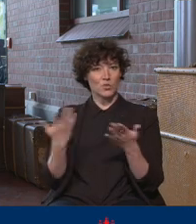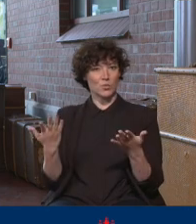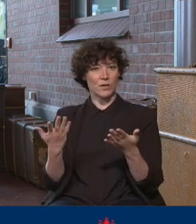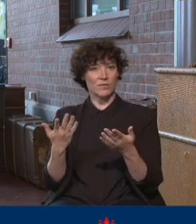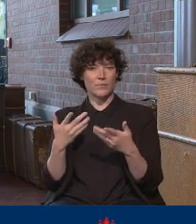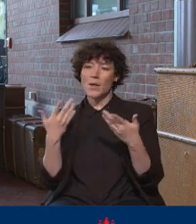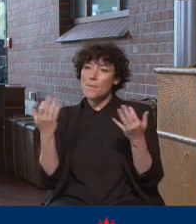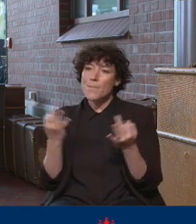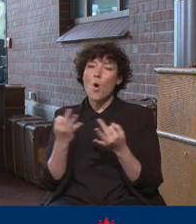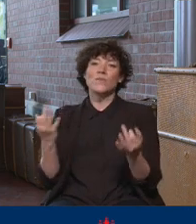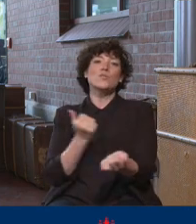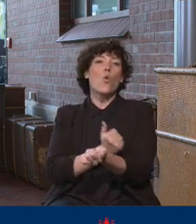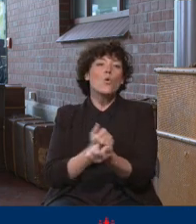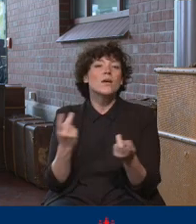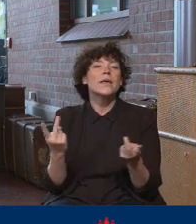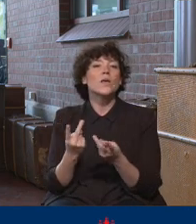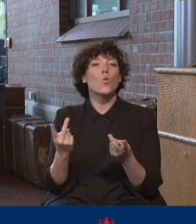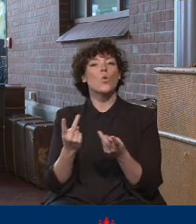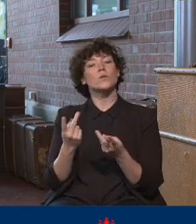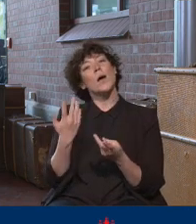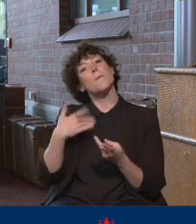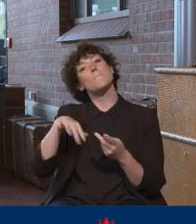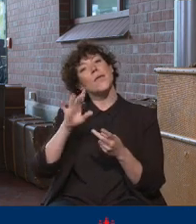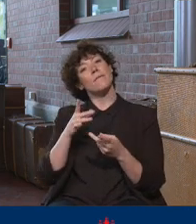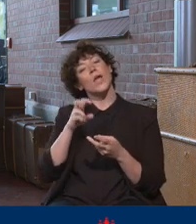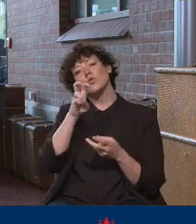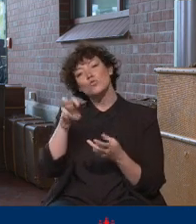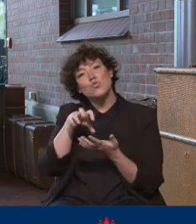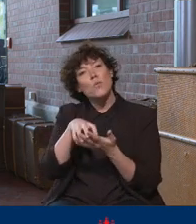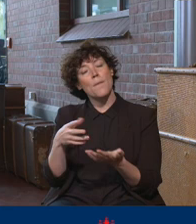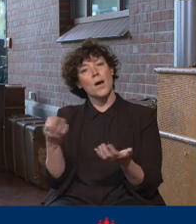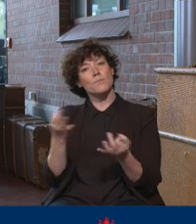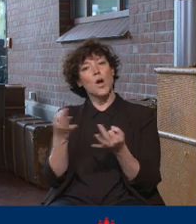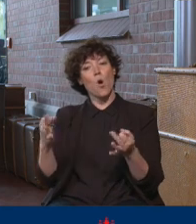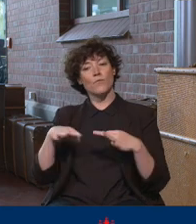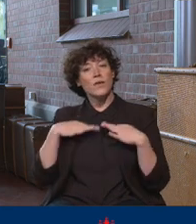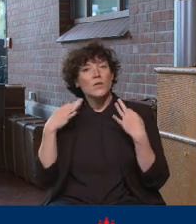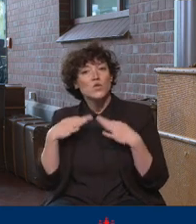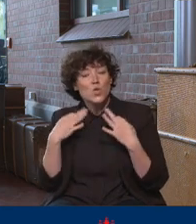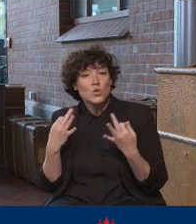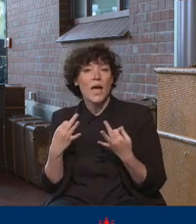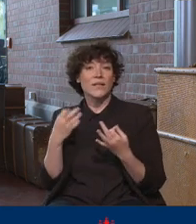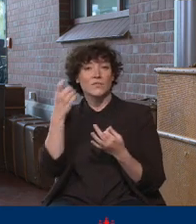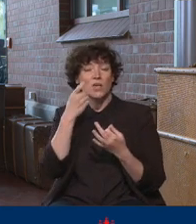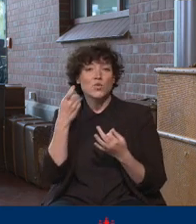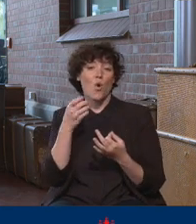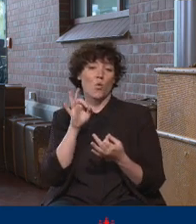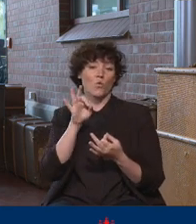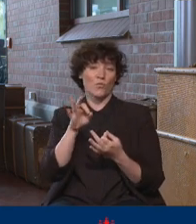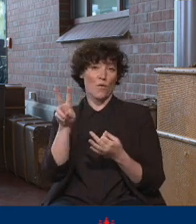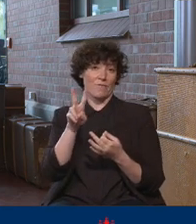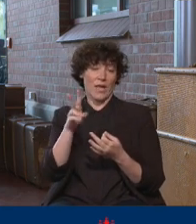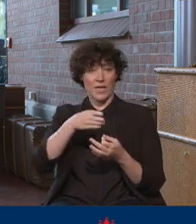vorgesehen ist dass es einen größeren vollsortimenter gibt dass die gesundheitliche versorgung im vettel norden raum findet